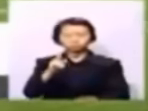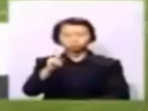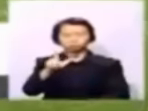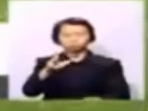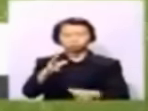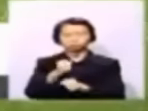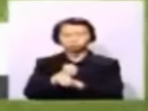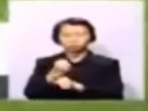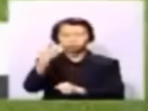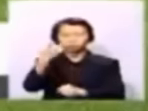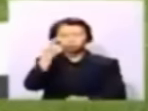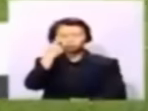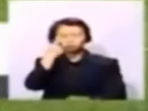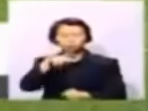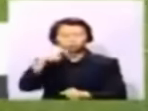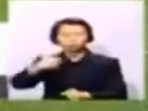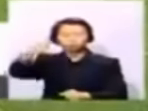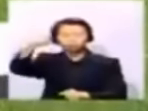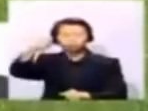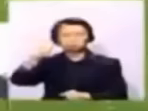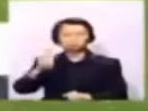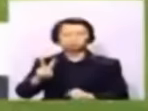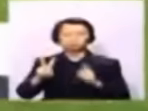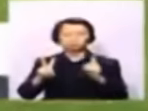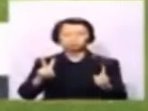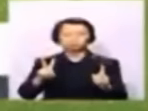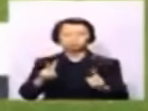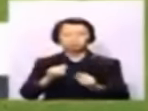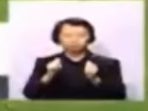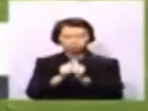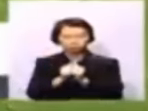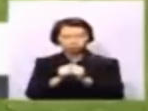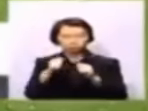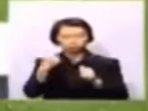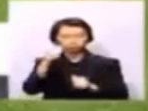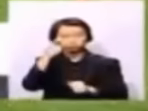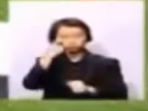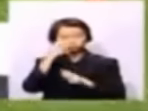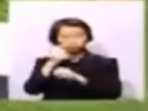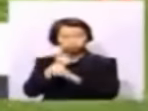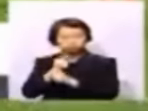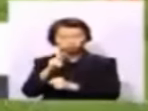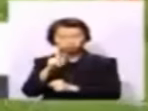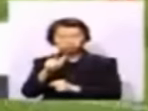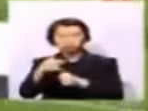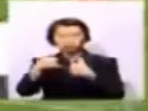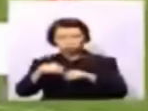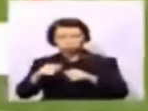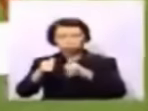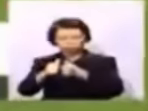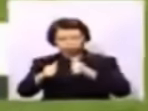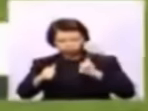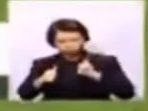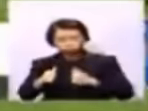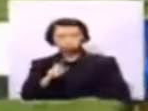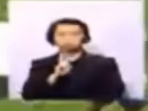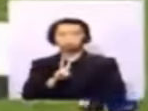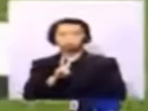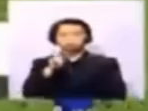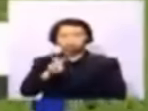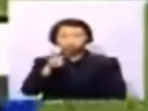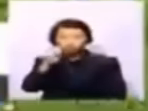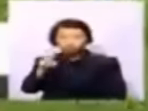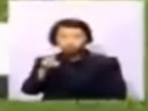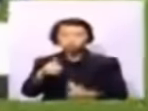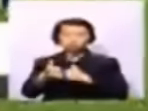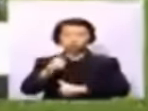Lumpur meraih 3 mata hasil kemenangan tipis 2-1. Namun dengan 10 mata yang dikumpul, Kuala Lumpur masih ketinggalan